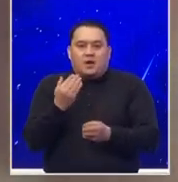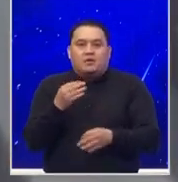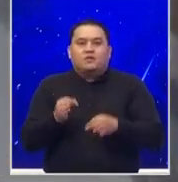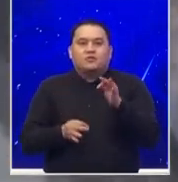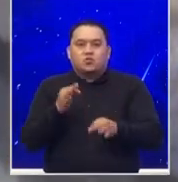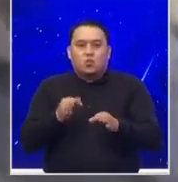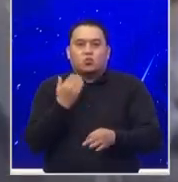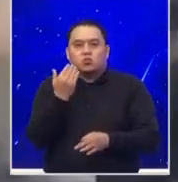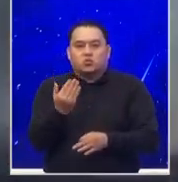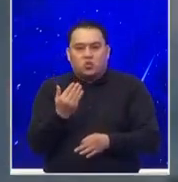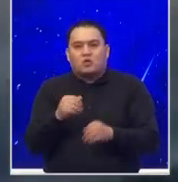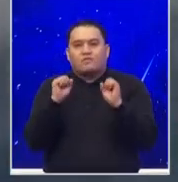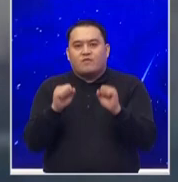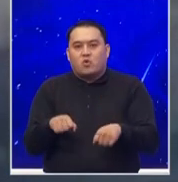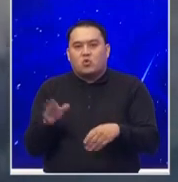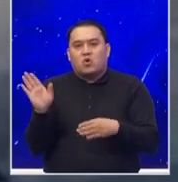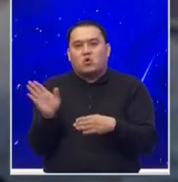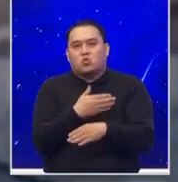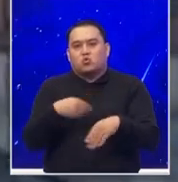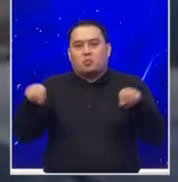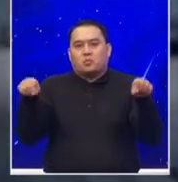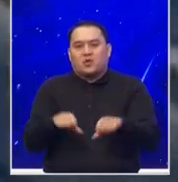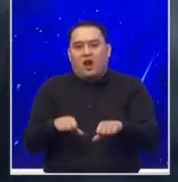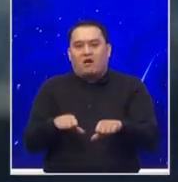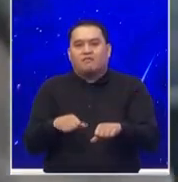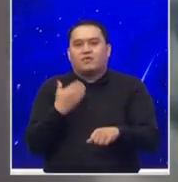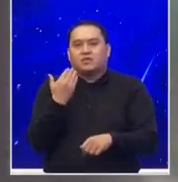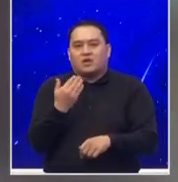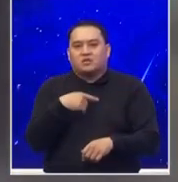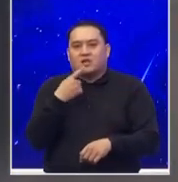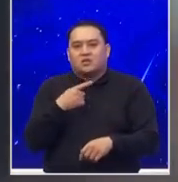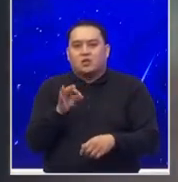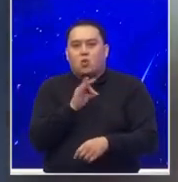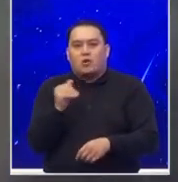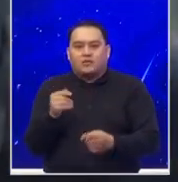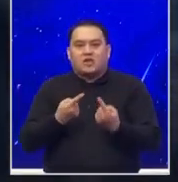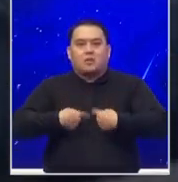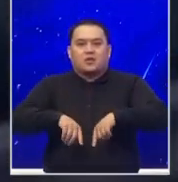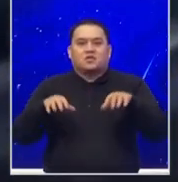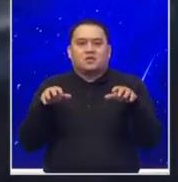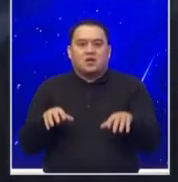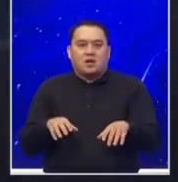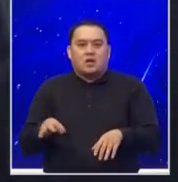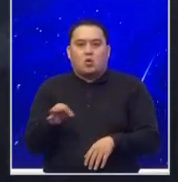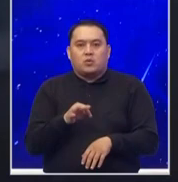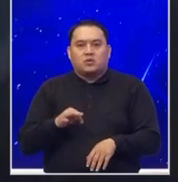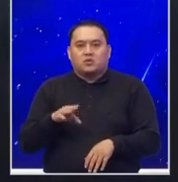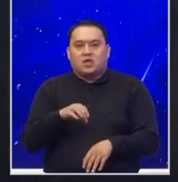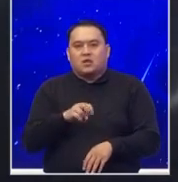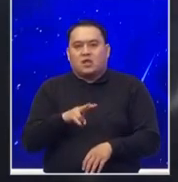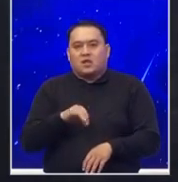ДТП. Суд, в свою очередь, возможно, лишит пожилого мужчину водительских прав, сказала официальный представитель ДП